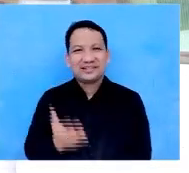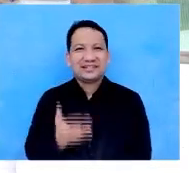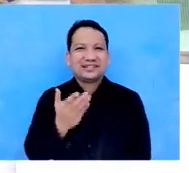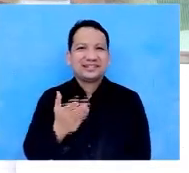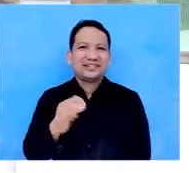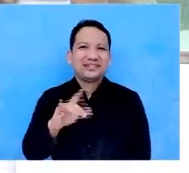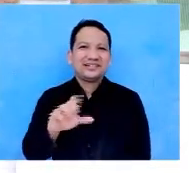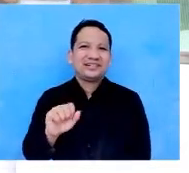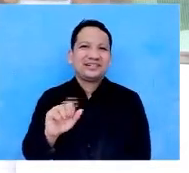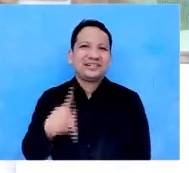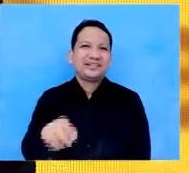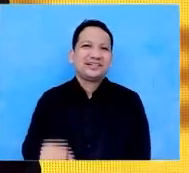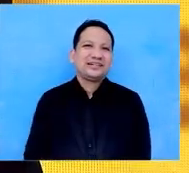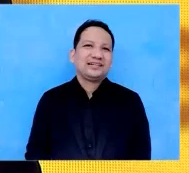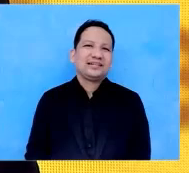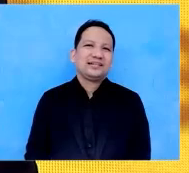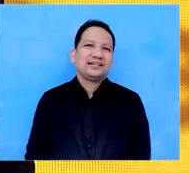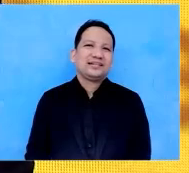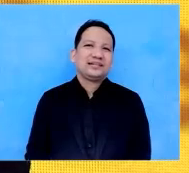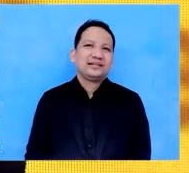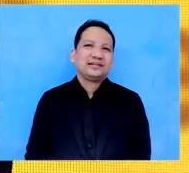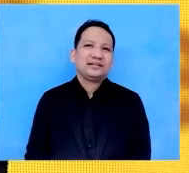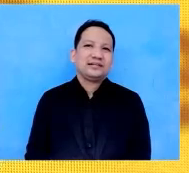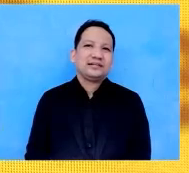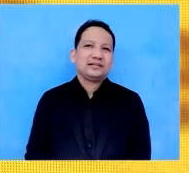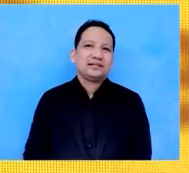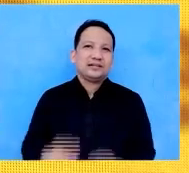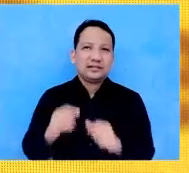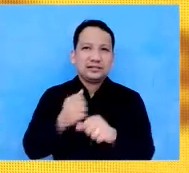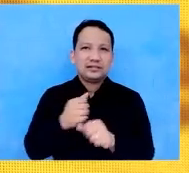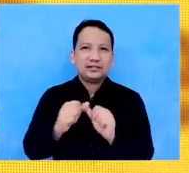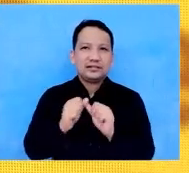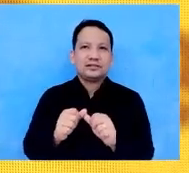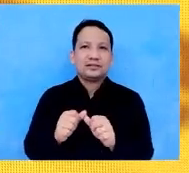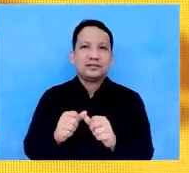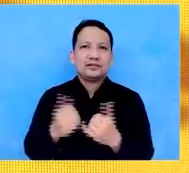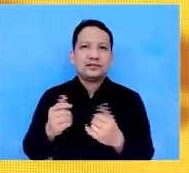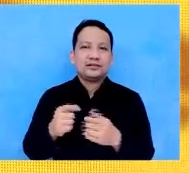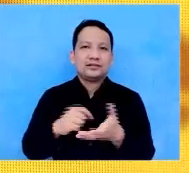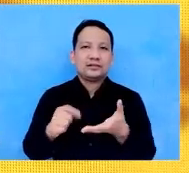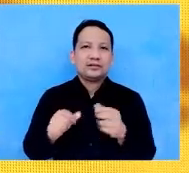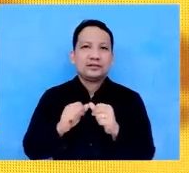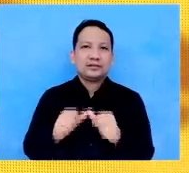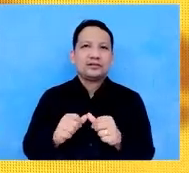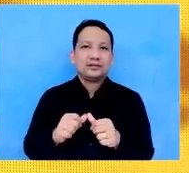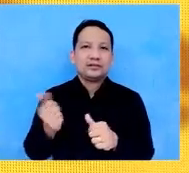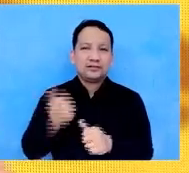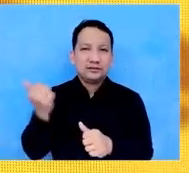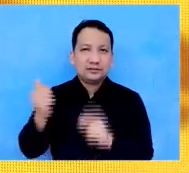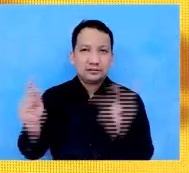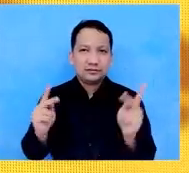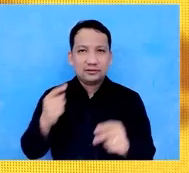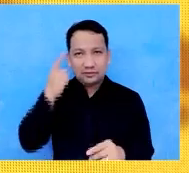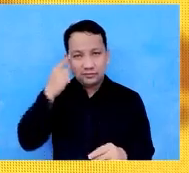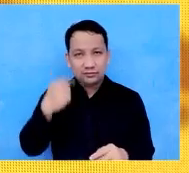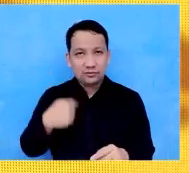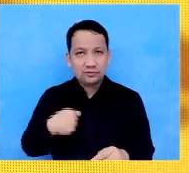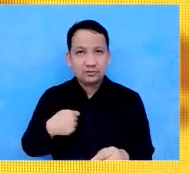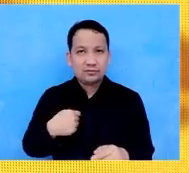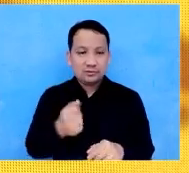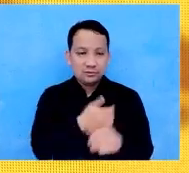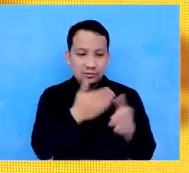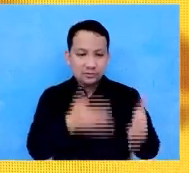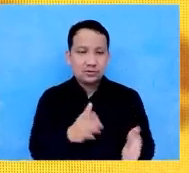Anthony Carpio? Actually, I'm doing songs now and I'm writing songs for other people. Not just for singers,